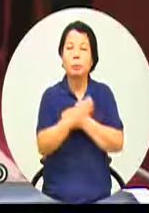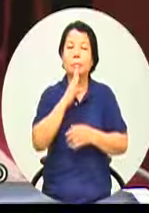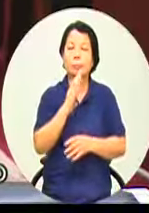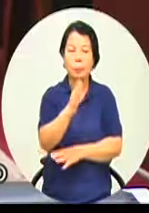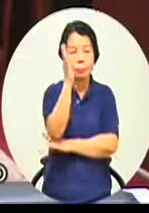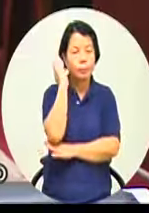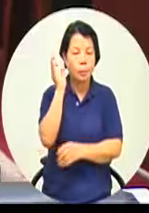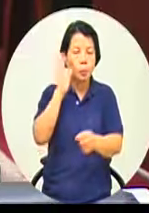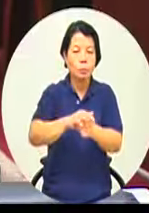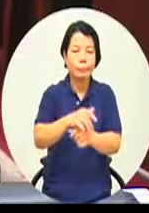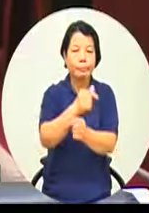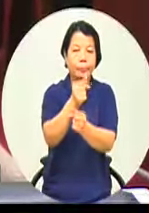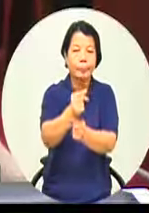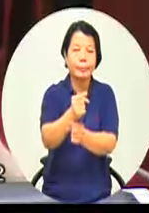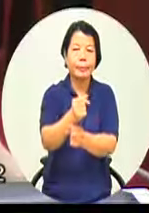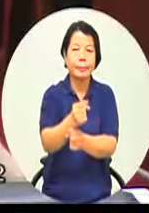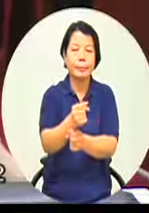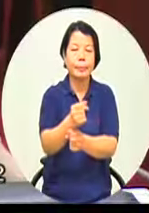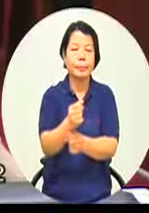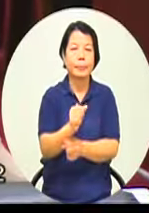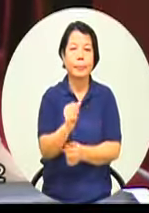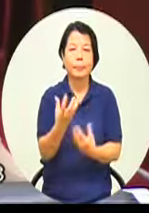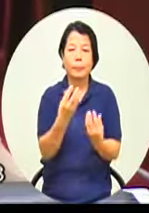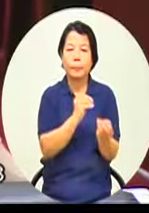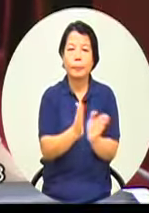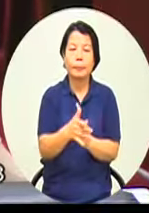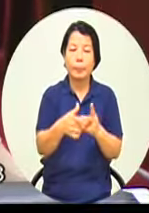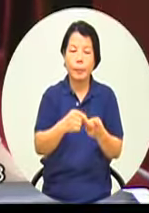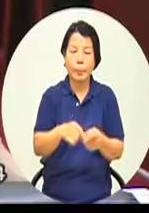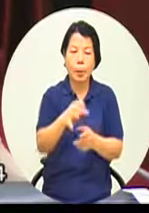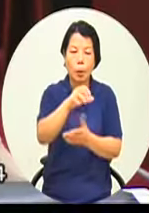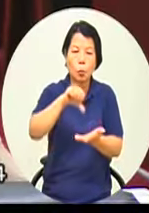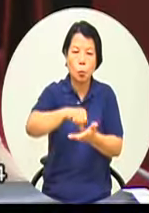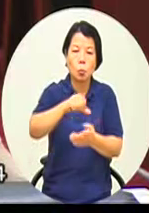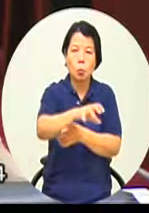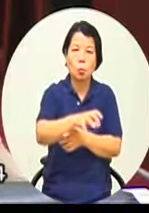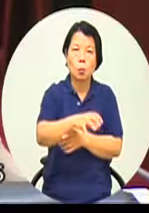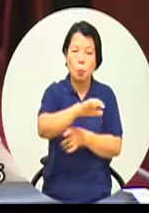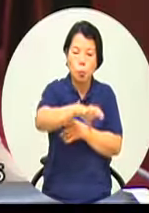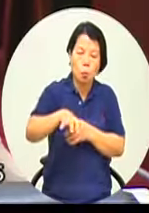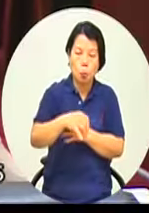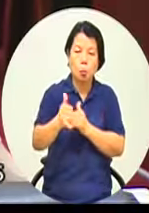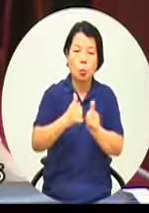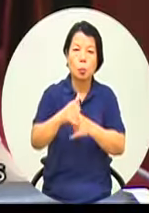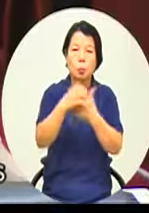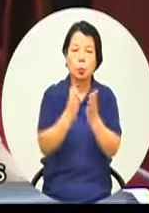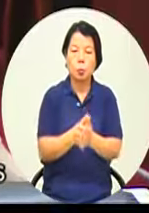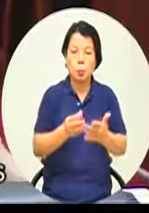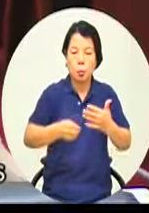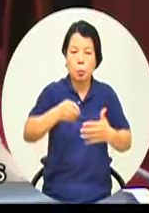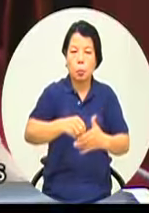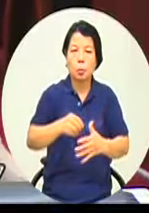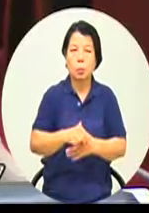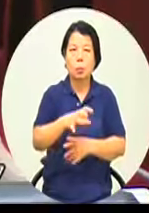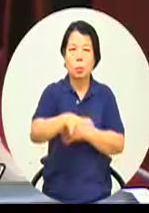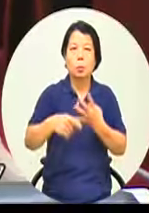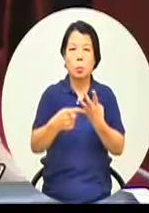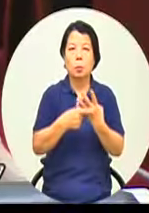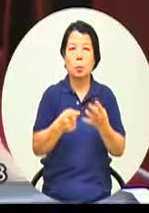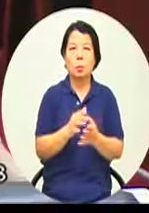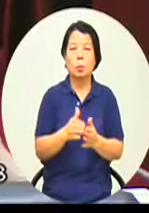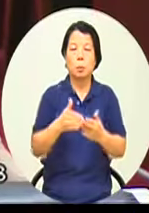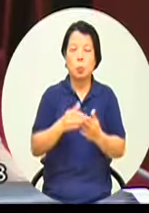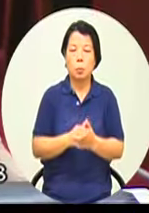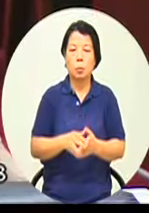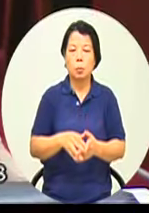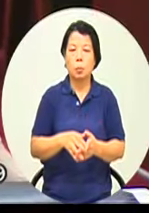嘛，那我们的农民也叫苦连天嘛。现在最重要的是什么？提高我们的农业灾损的一个